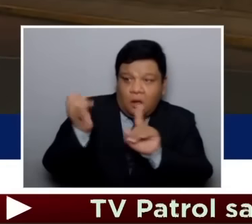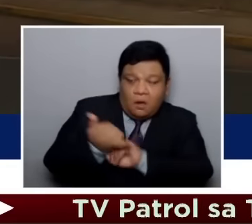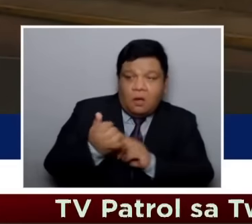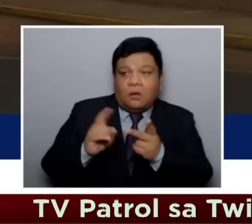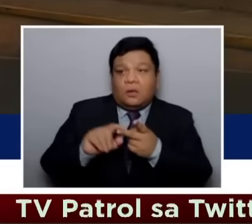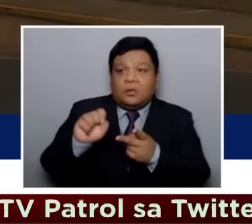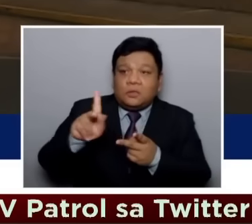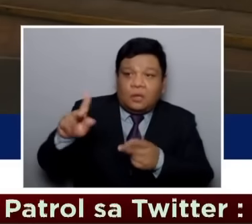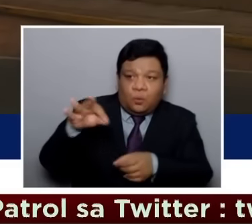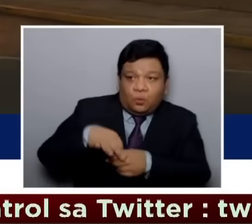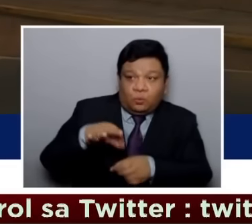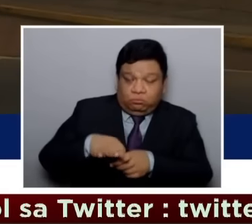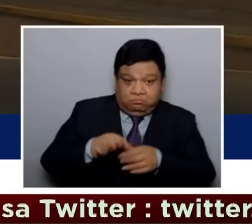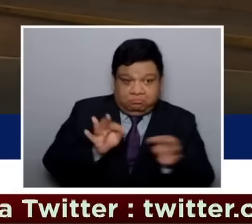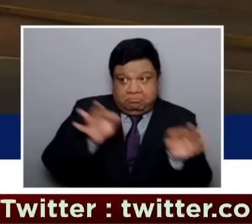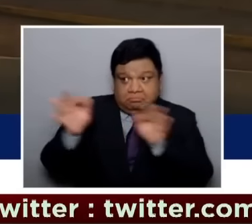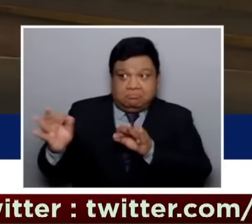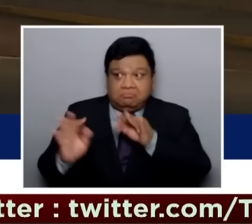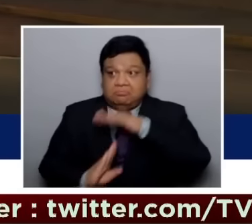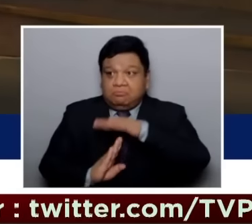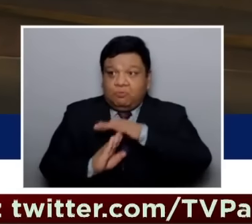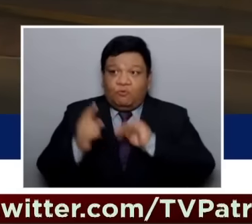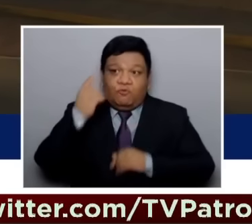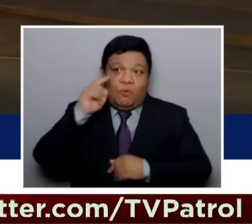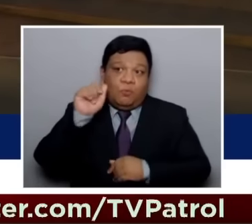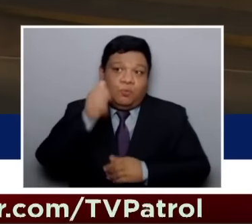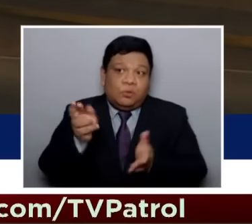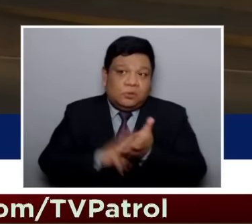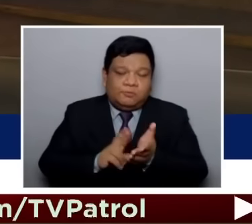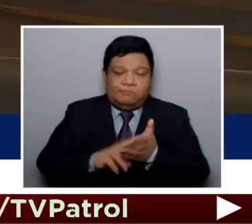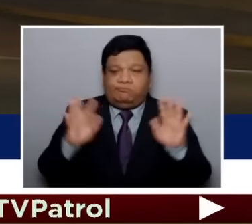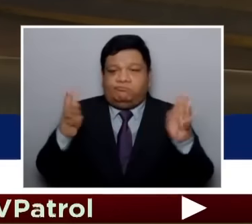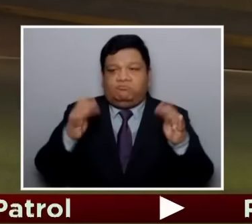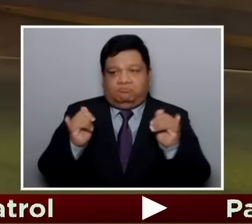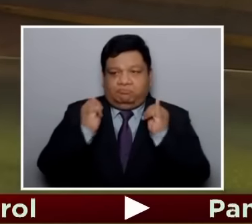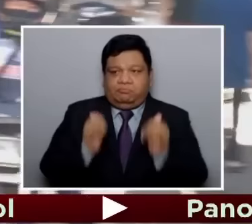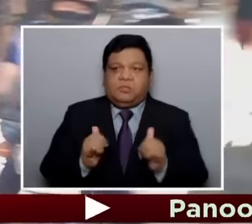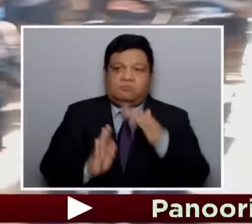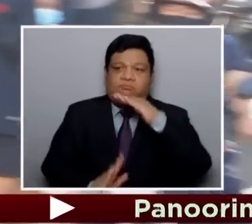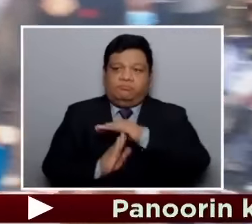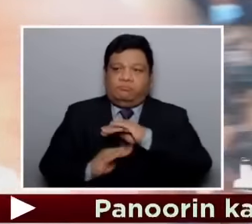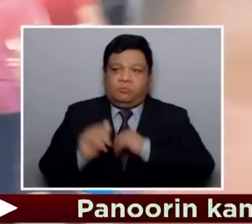magiging extension pa ang deadline bukas para sa voter registration.